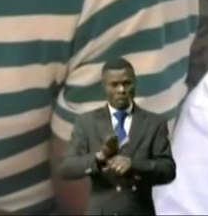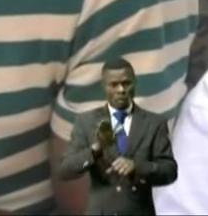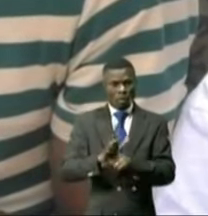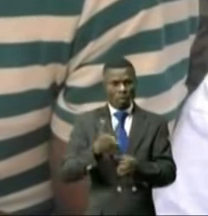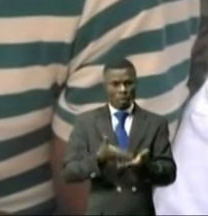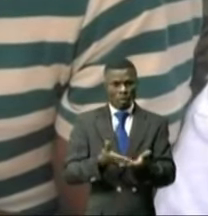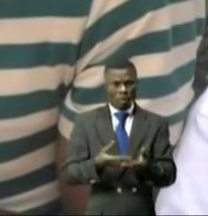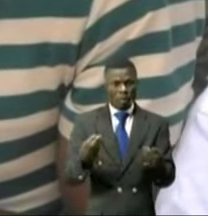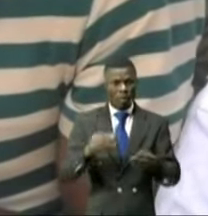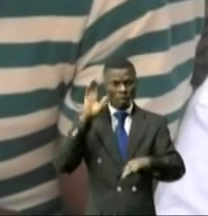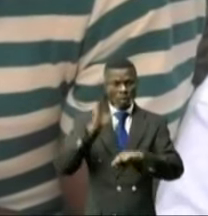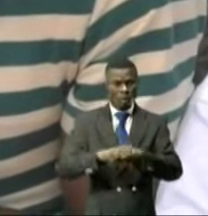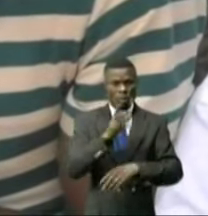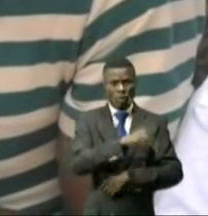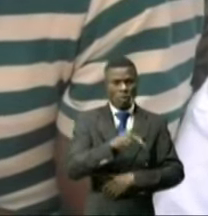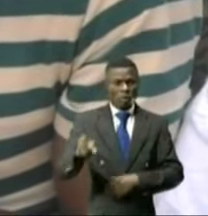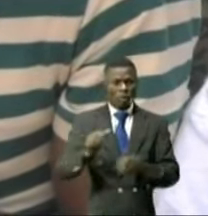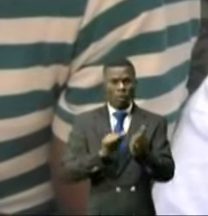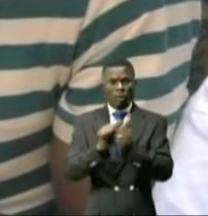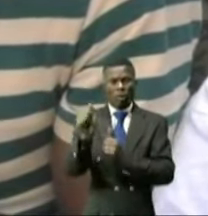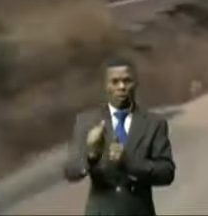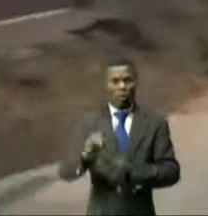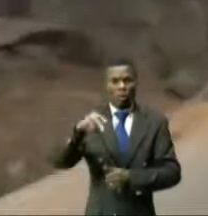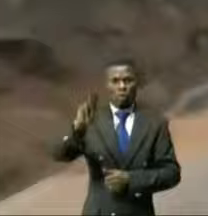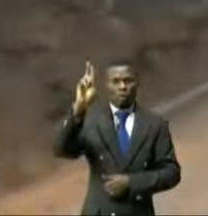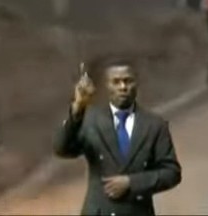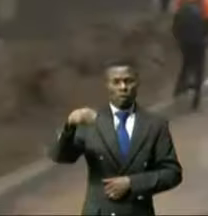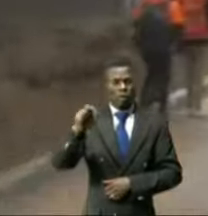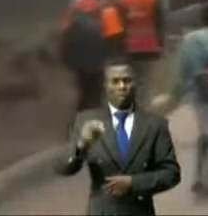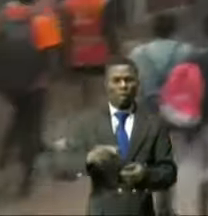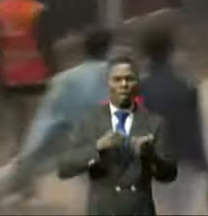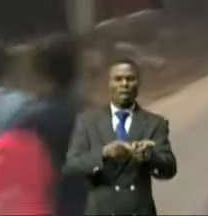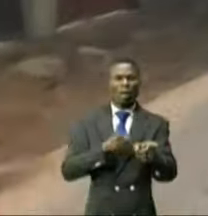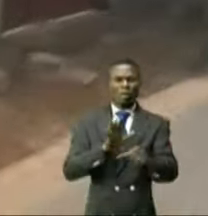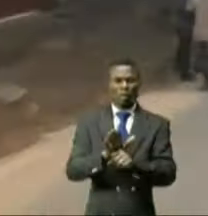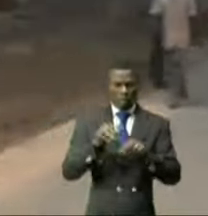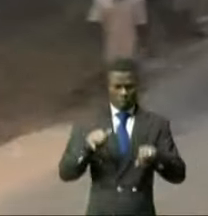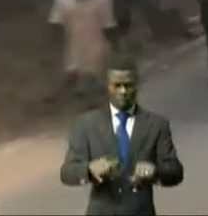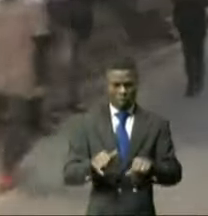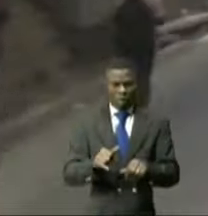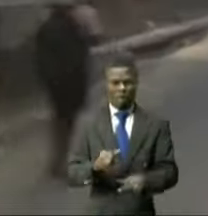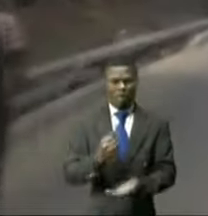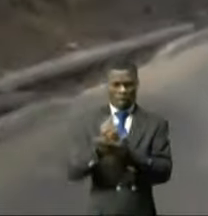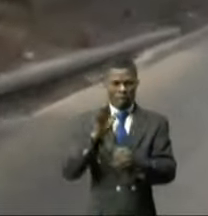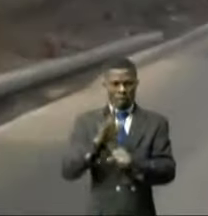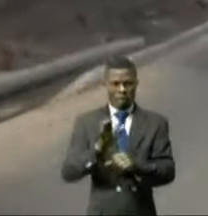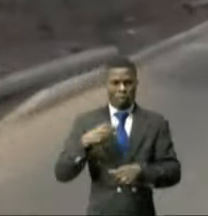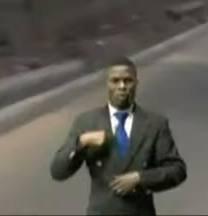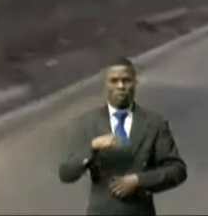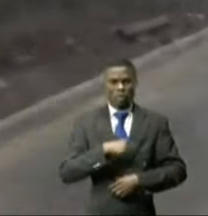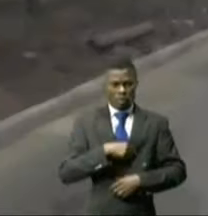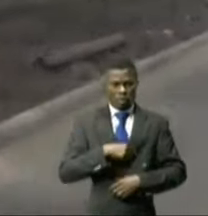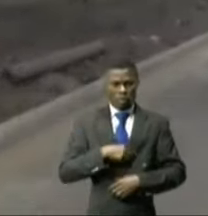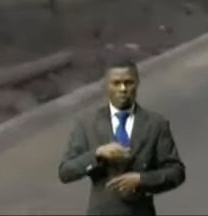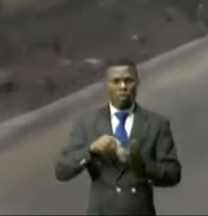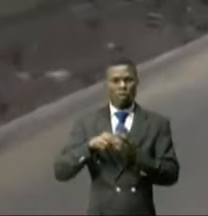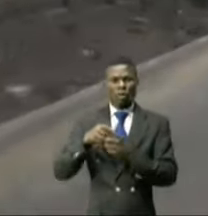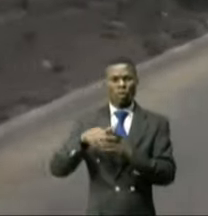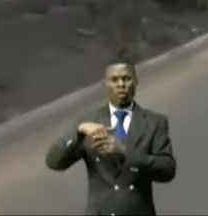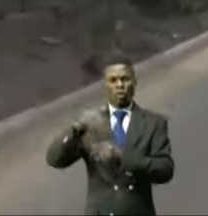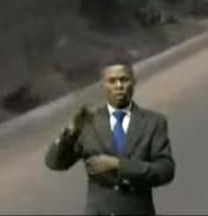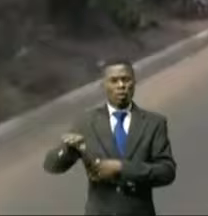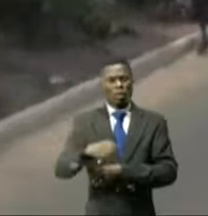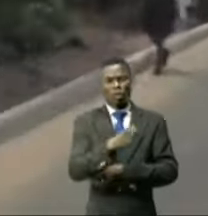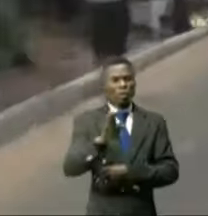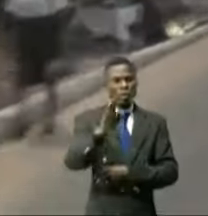vacance. Pour ma pompage, il faut les capoter à l'hyper, les bambouteillages. Mais au salé de Bissot, le roi Manamou, tu as ma maman à Verkis. Et puis